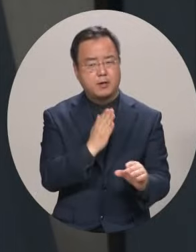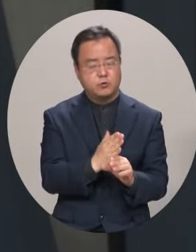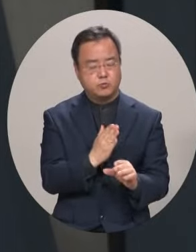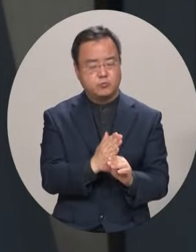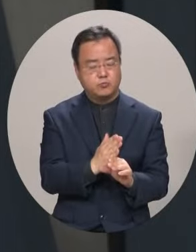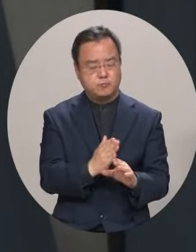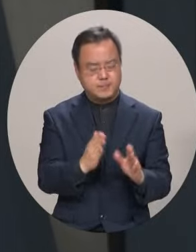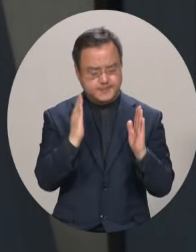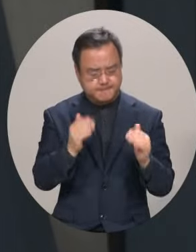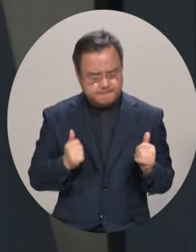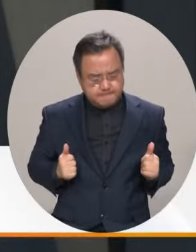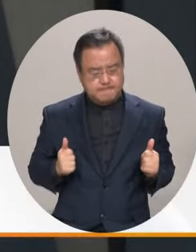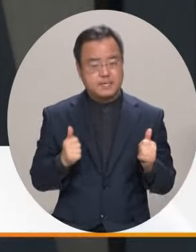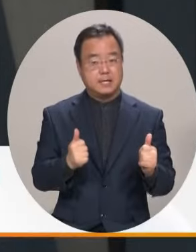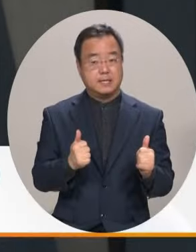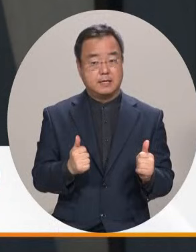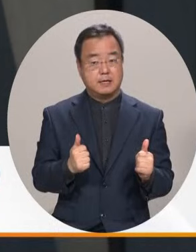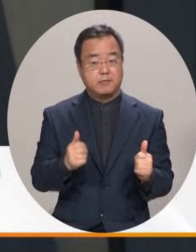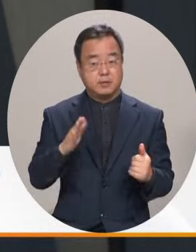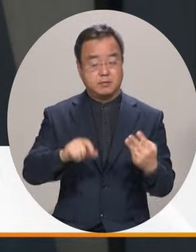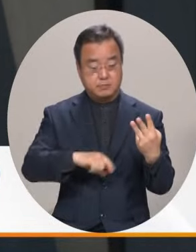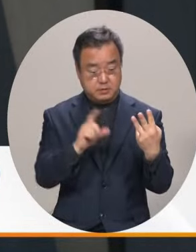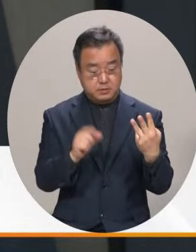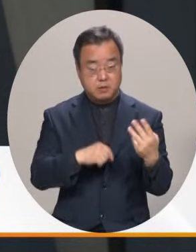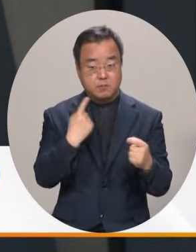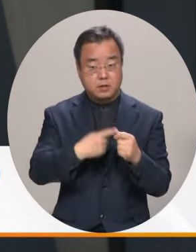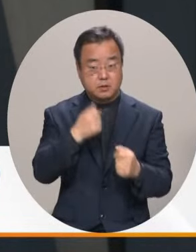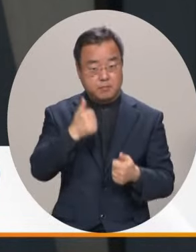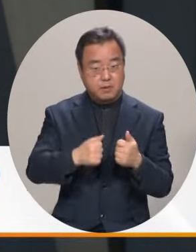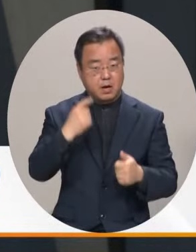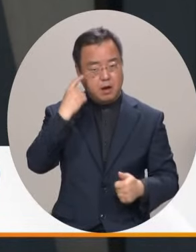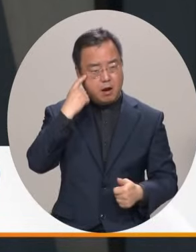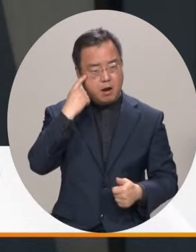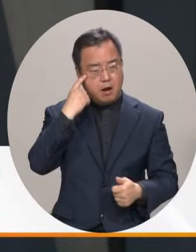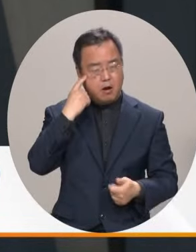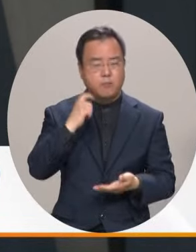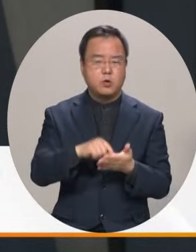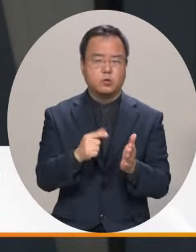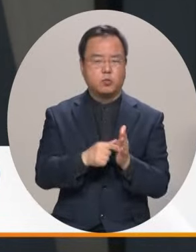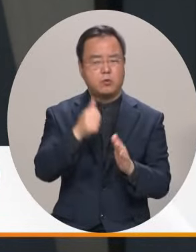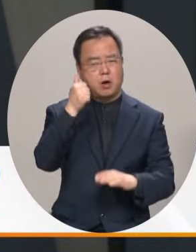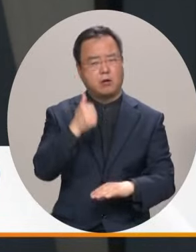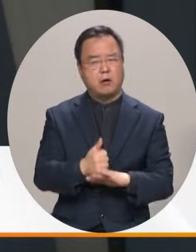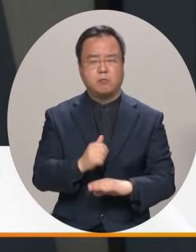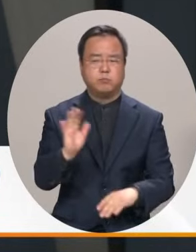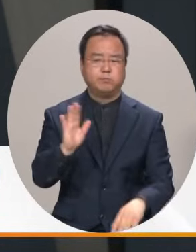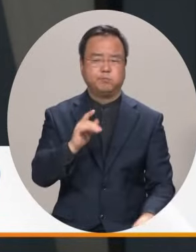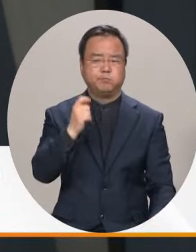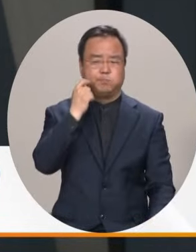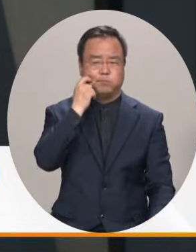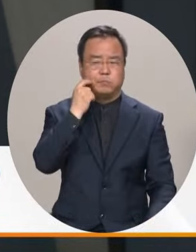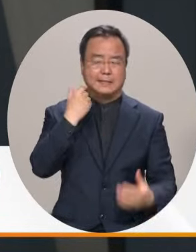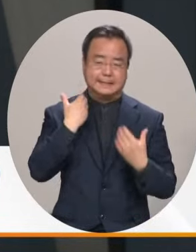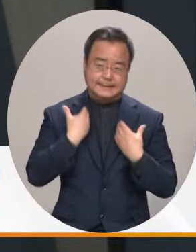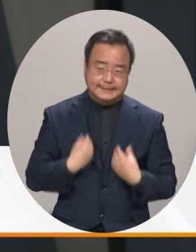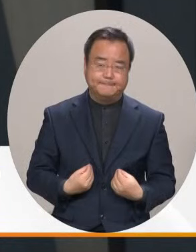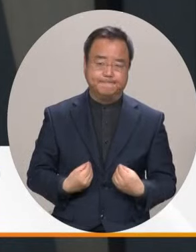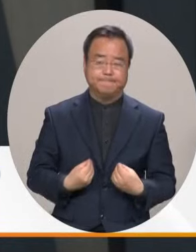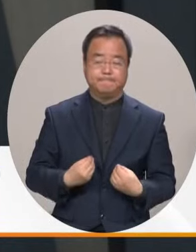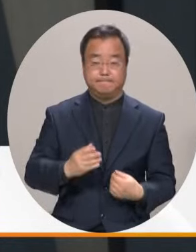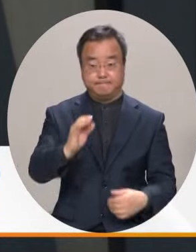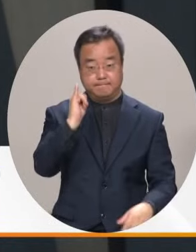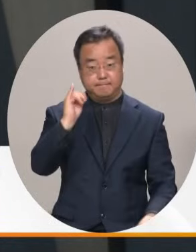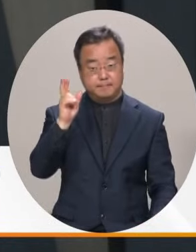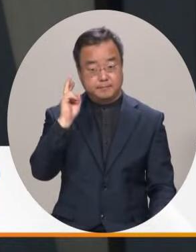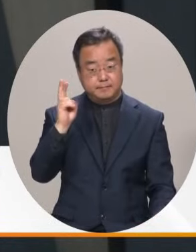했지만은 3월 첫 모의고사에서 생각만큼 결과가 안 나와서 다소 어 실망한 수험생들도 있을 수 있고요